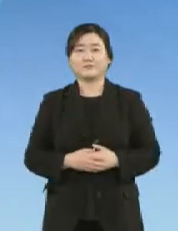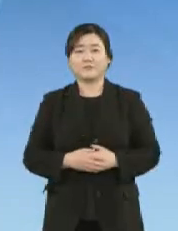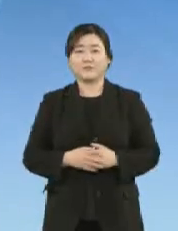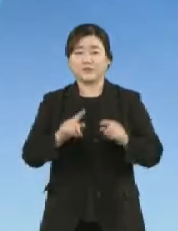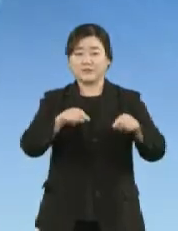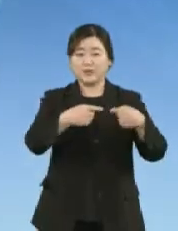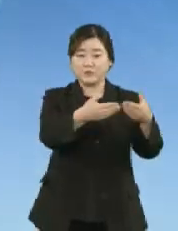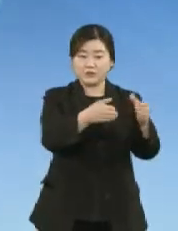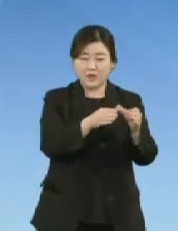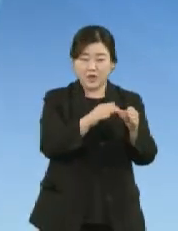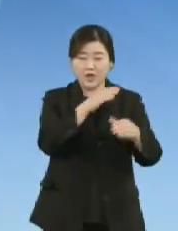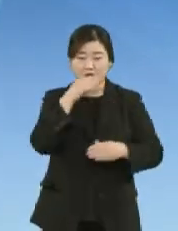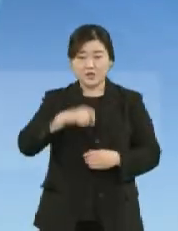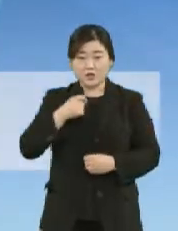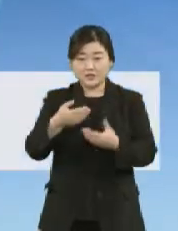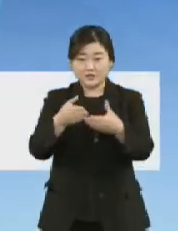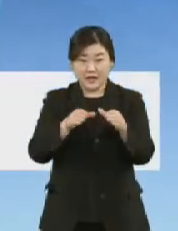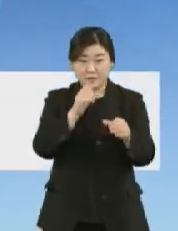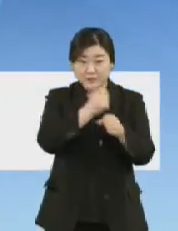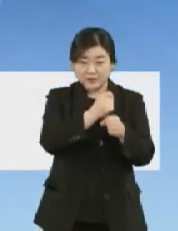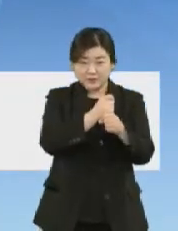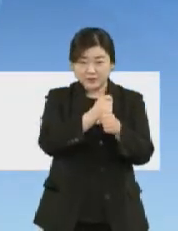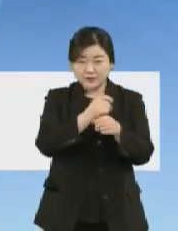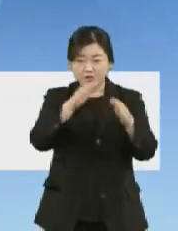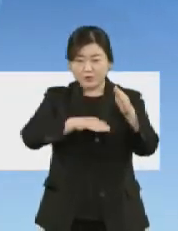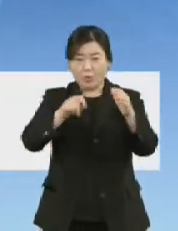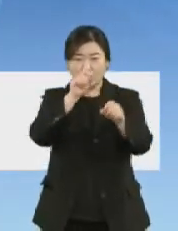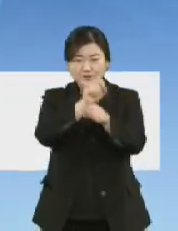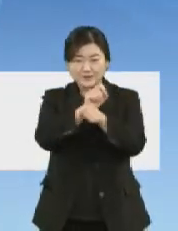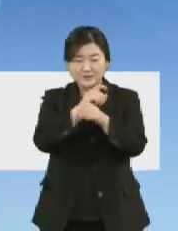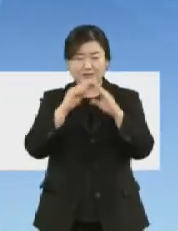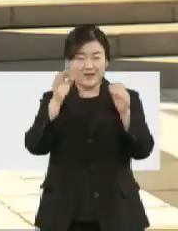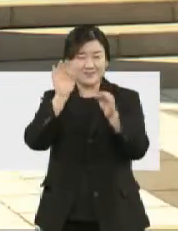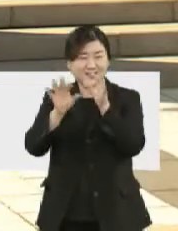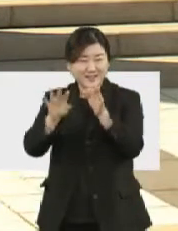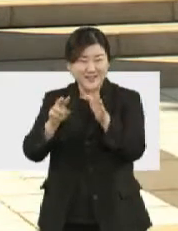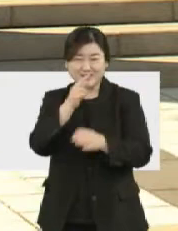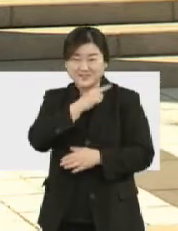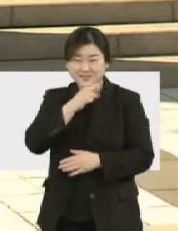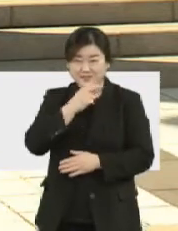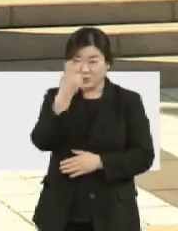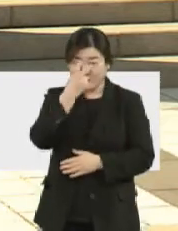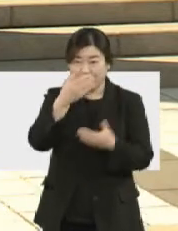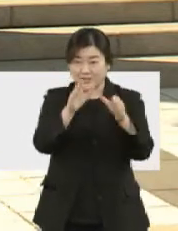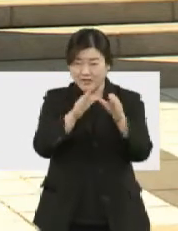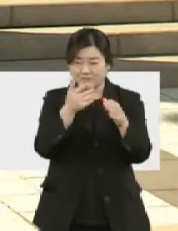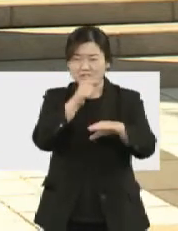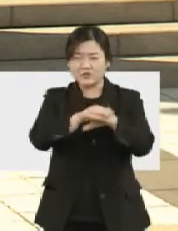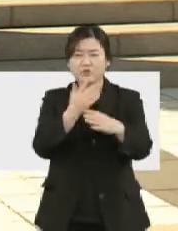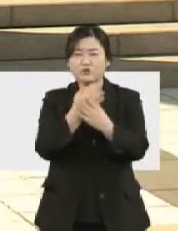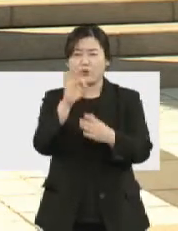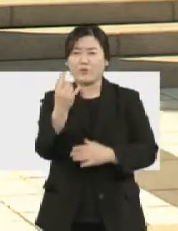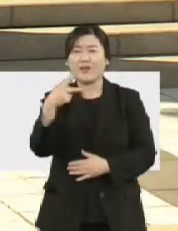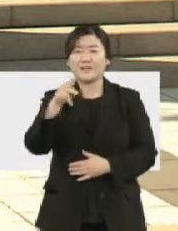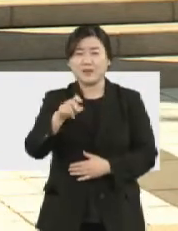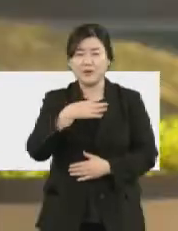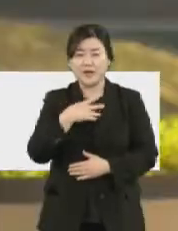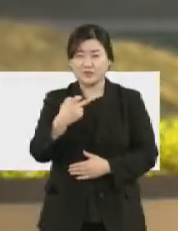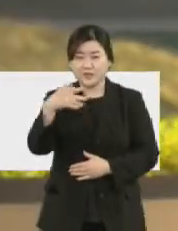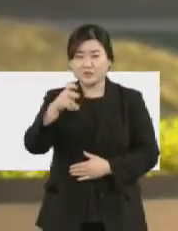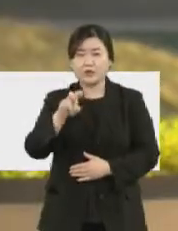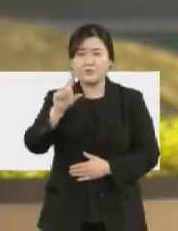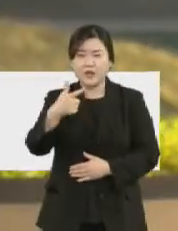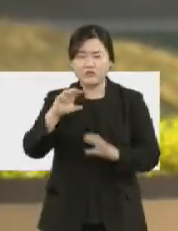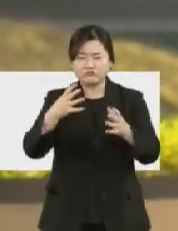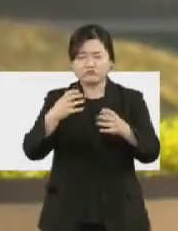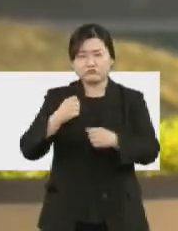참여연대와 정의당 으로 구성된 공직자 2개의 시민 조사단의 대전 유성구 외삼동 안산 첨단